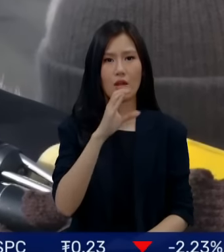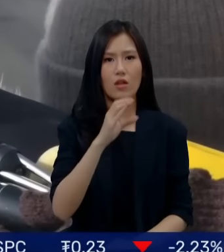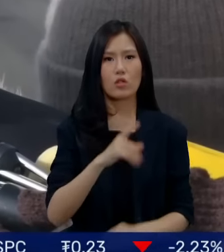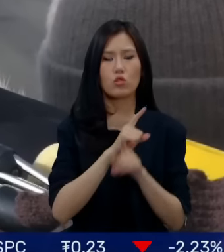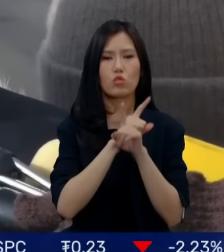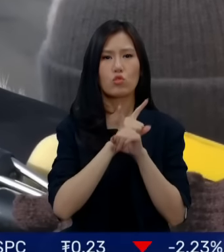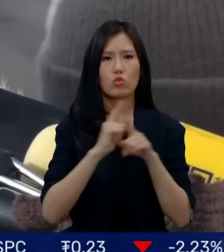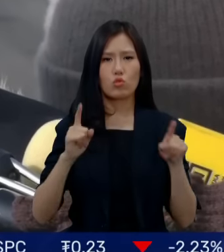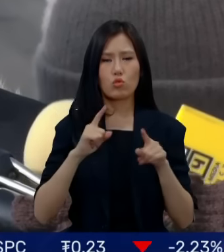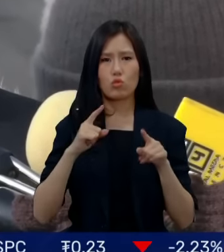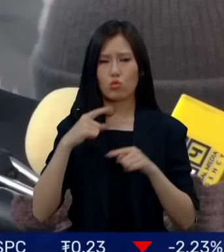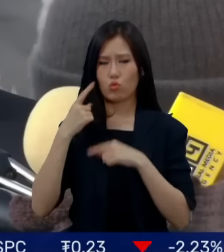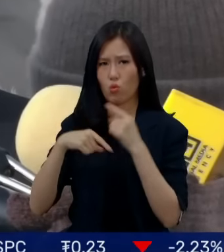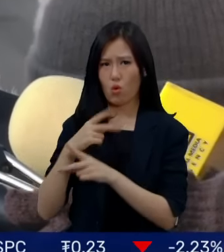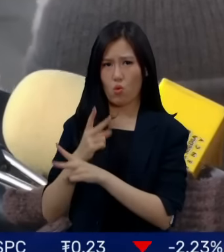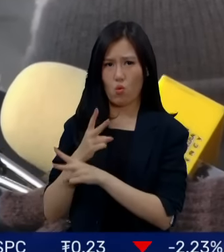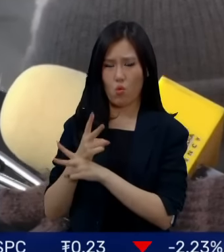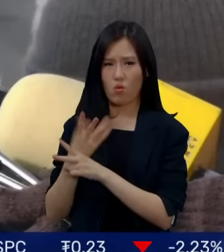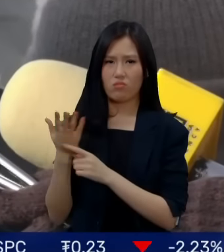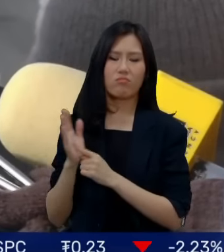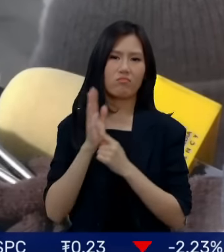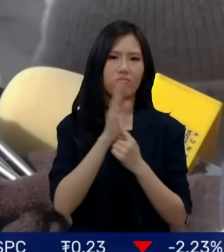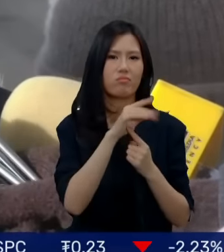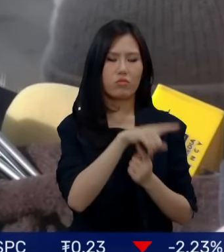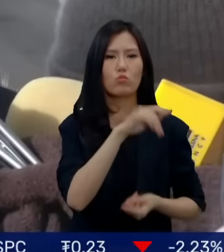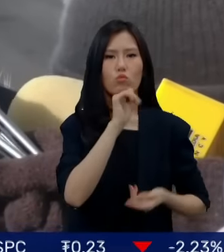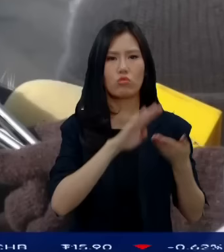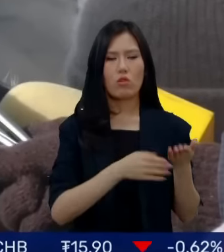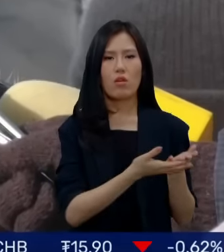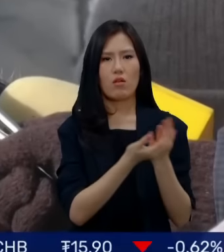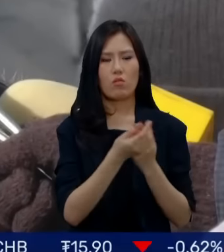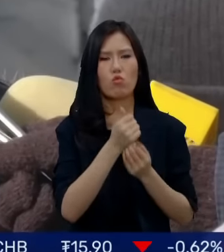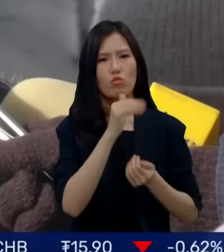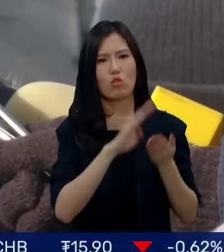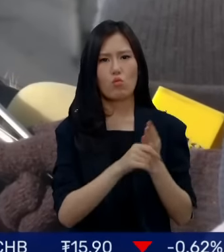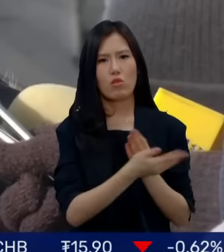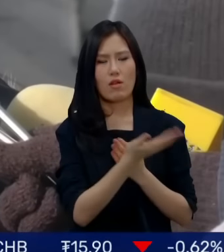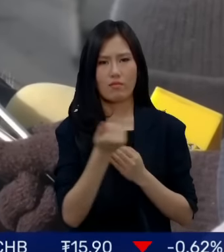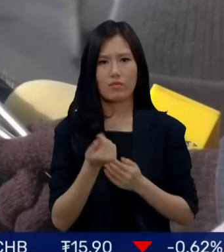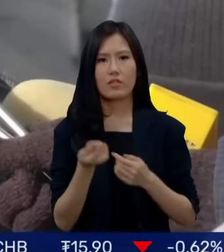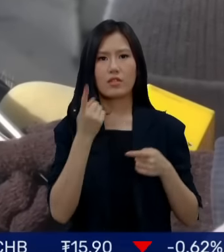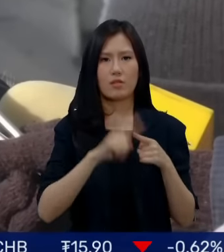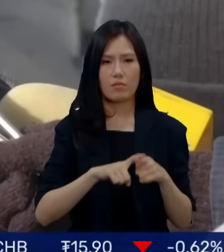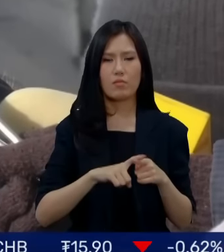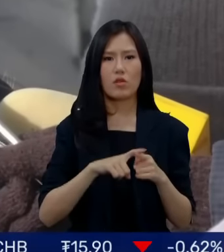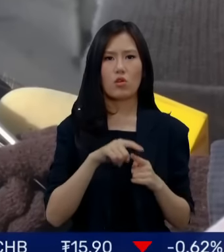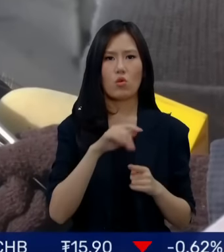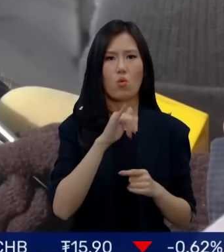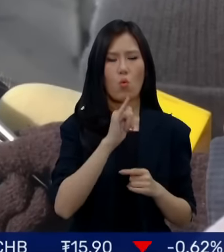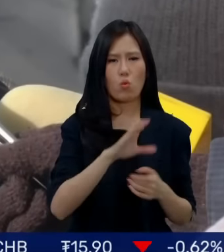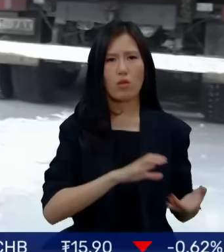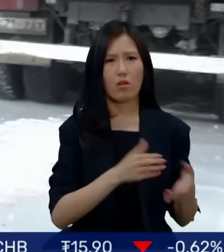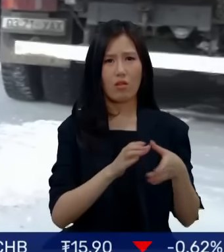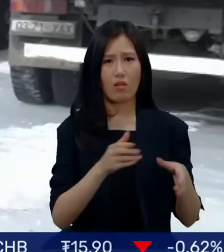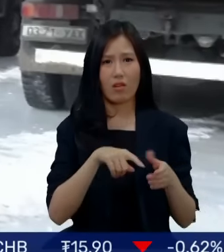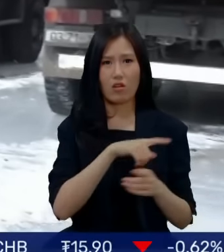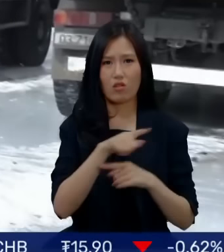зөрчлийн хуулиараа торгуулийн арга хэмжээ авч мөн одоо нийлүүлсэн усныхаа хэмжээгээр бол усууд бол мөнгөний бол төсөв байгаа